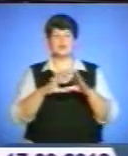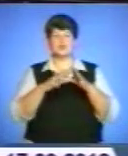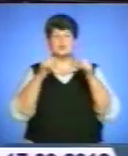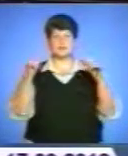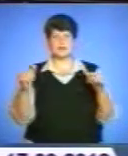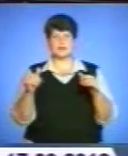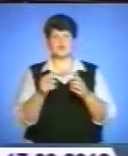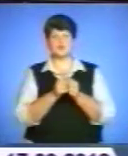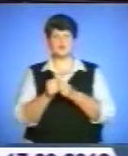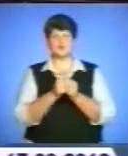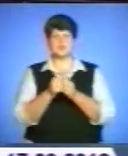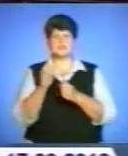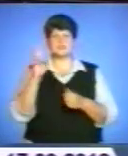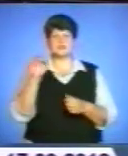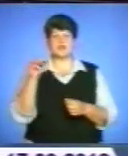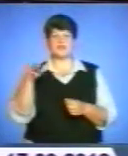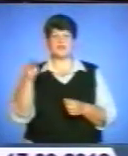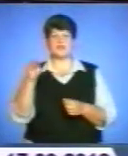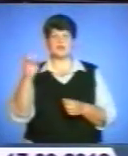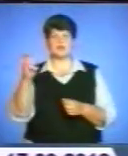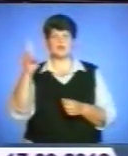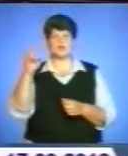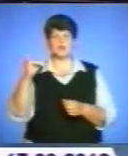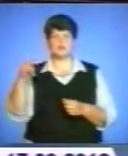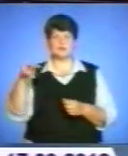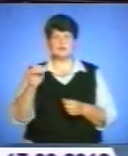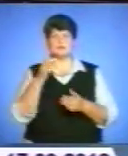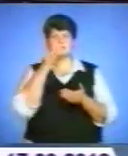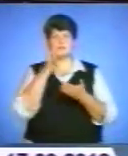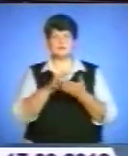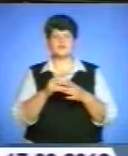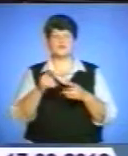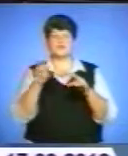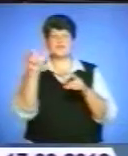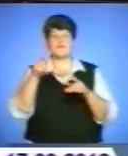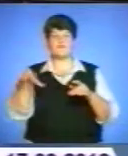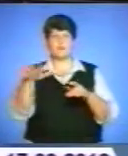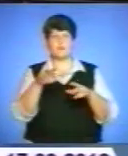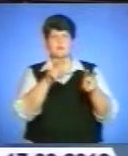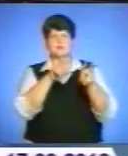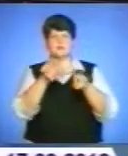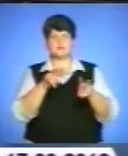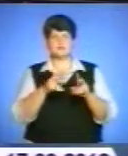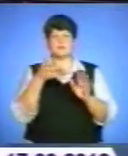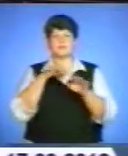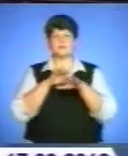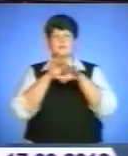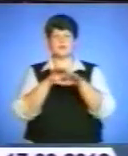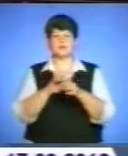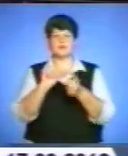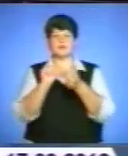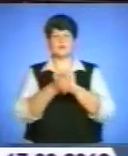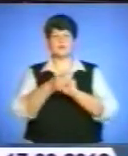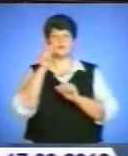європолітики сусідства Штефан Фюле зазначив, що Європа стежить за реалізацією реформ в Україні і зацікавлена у